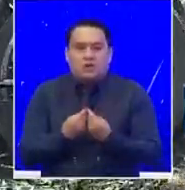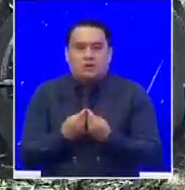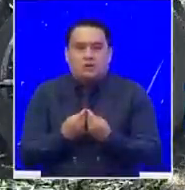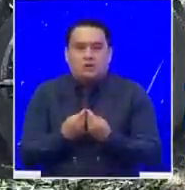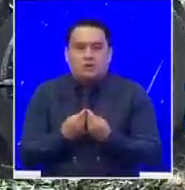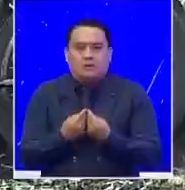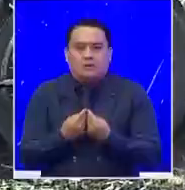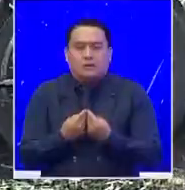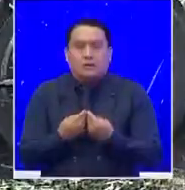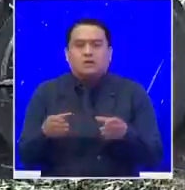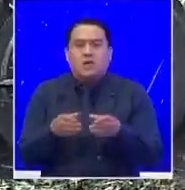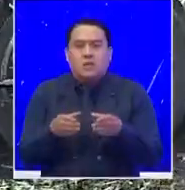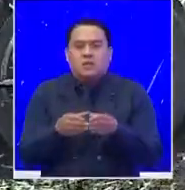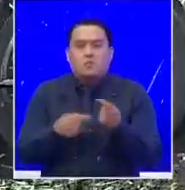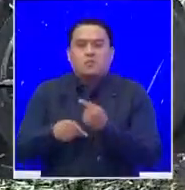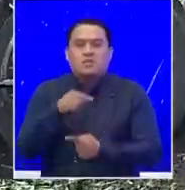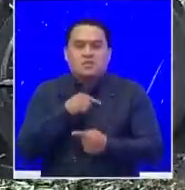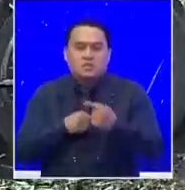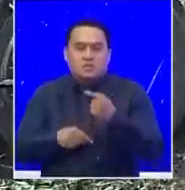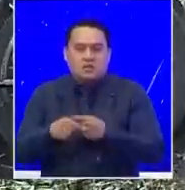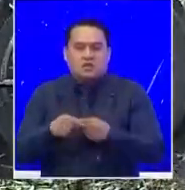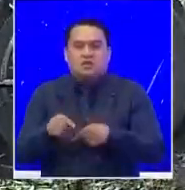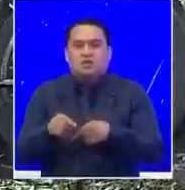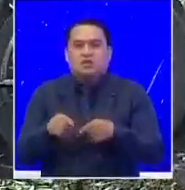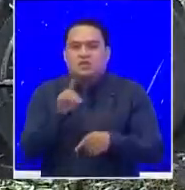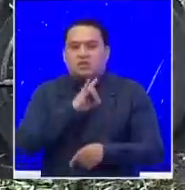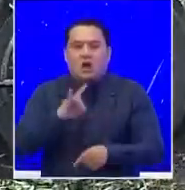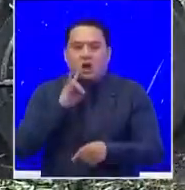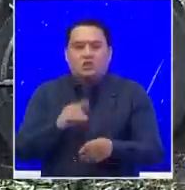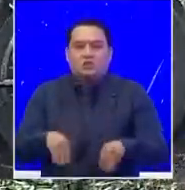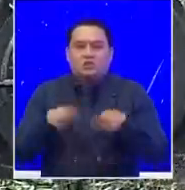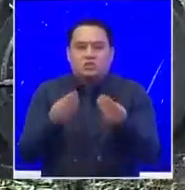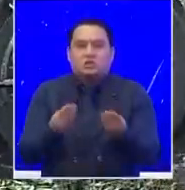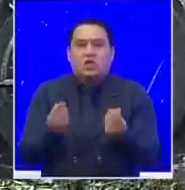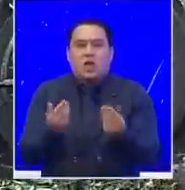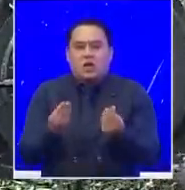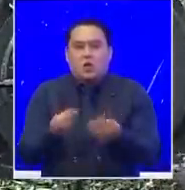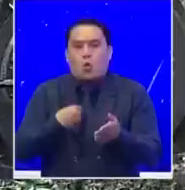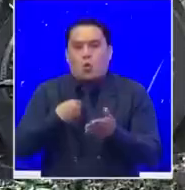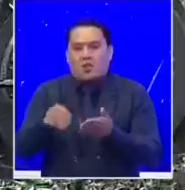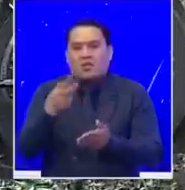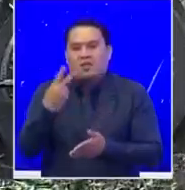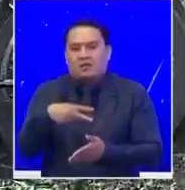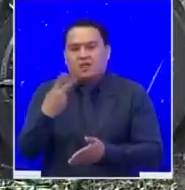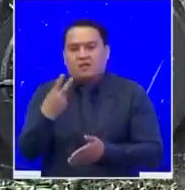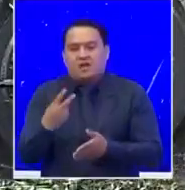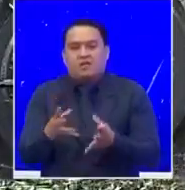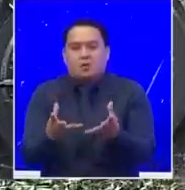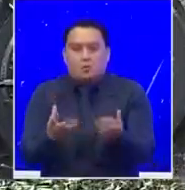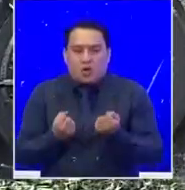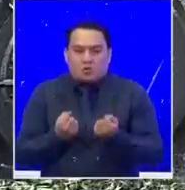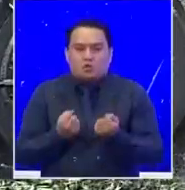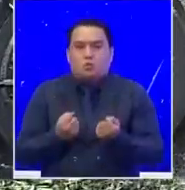совет директоров при палате предпринимателей женщины нам сдали деньги, и мы на эти деньги купили 22 семьи, получили